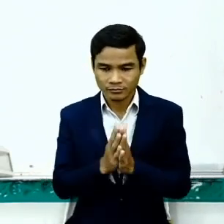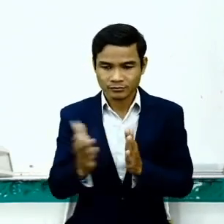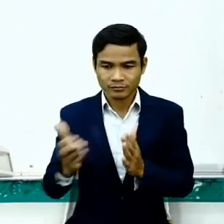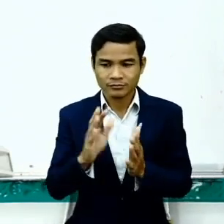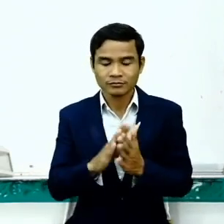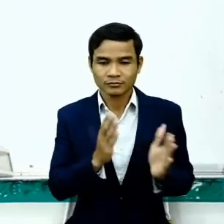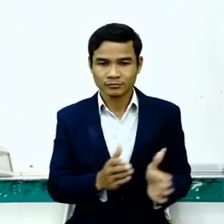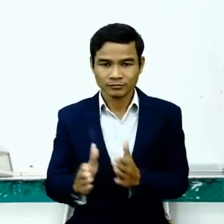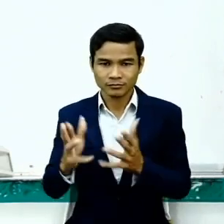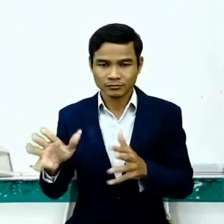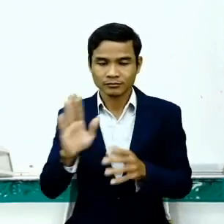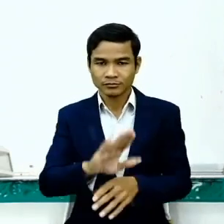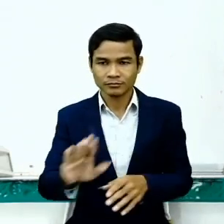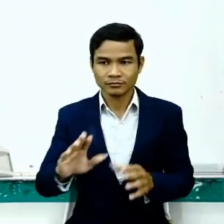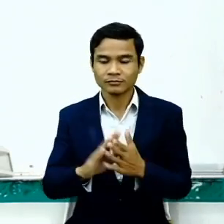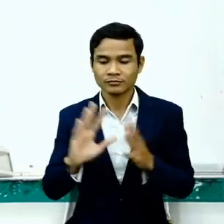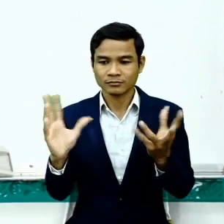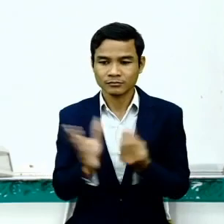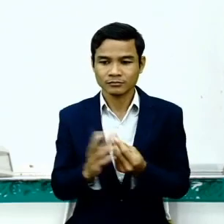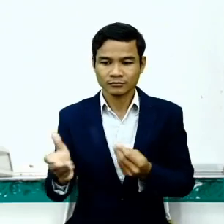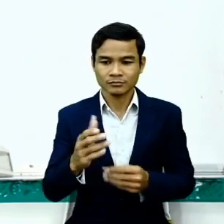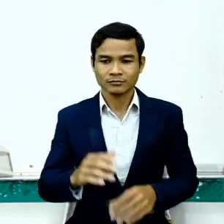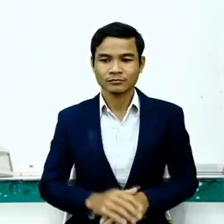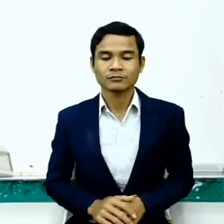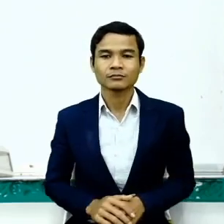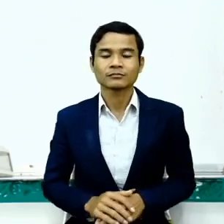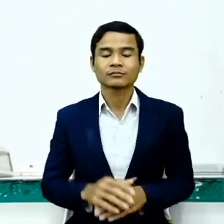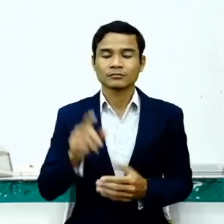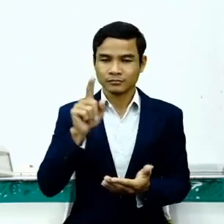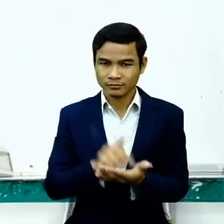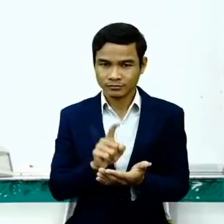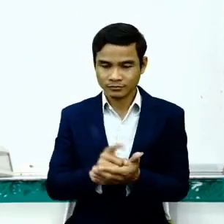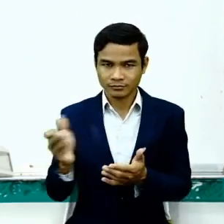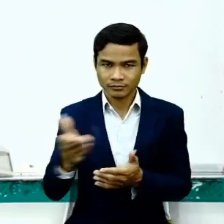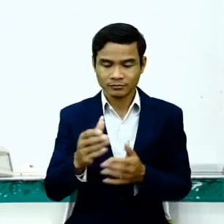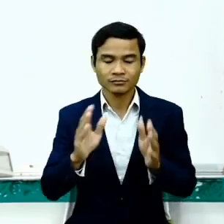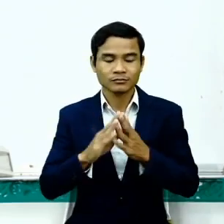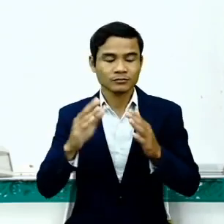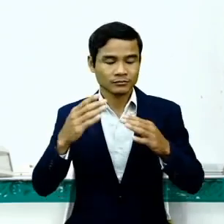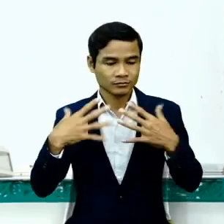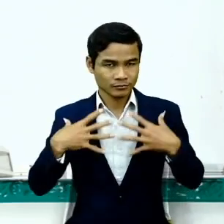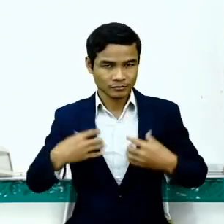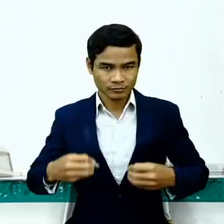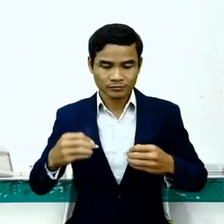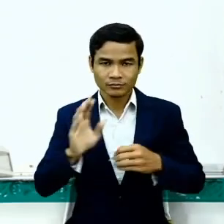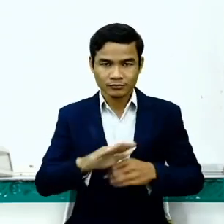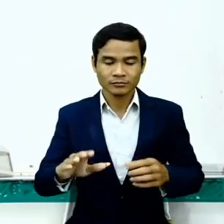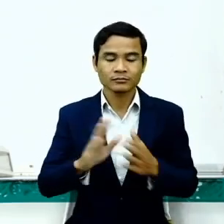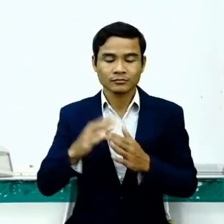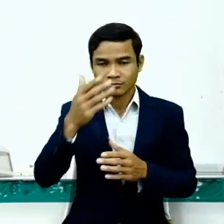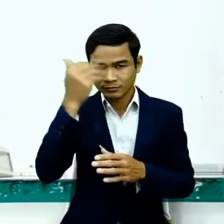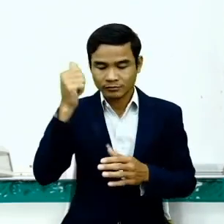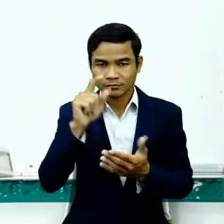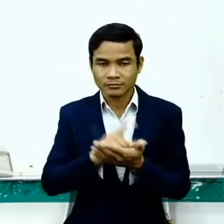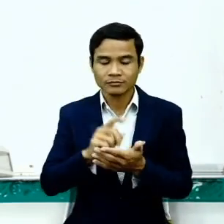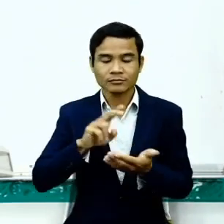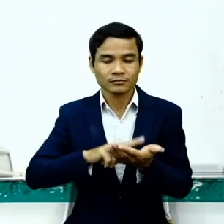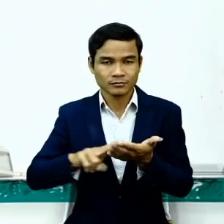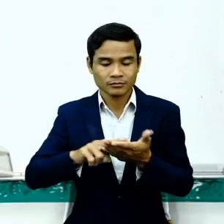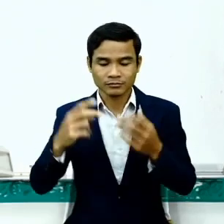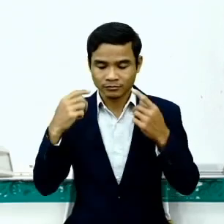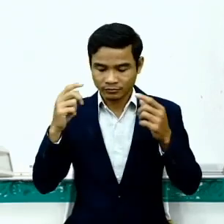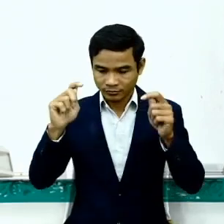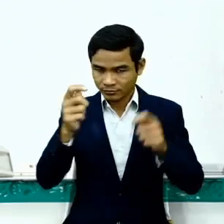rạp cả trìm rủi rõ rồi bỏ con thức ở khả nì. Chà, hai vây dây xâm khánh xâm rạp sọc hiệp nốt cơ con cầm lịch nhé. Chà, ưu xa xâm ác